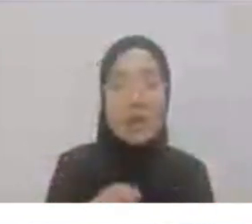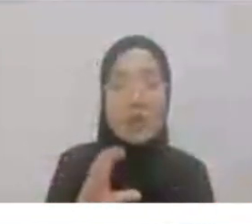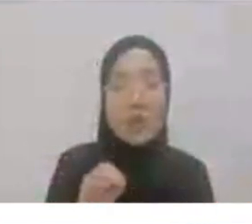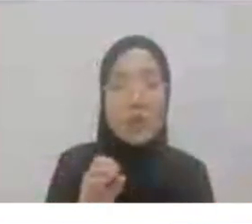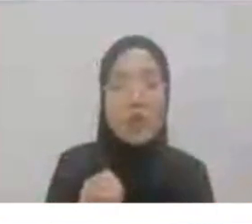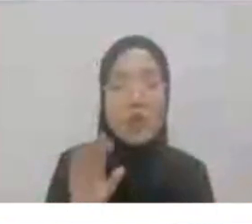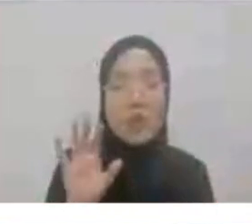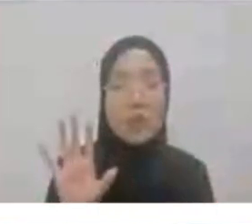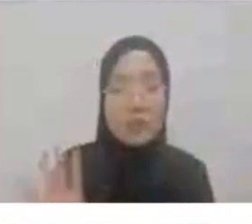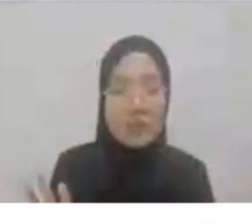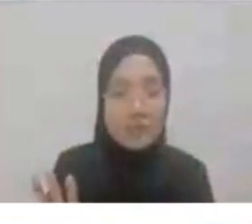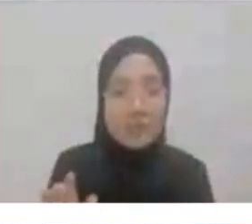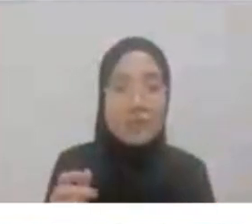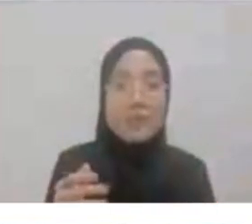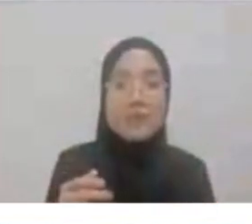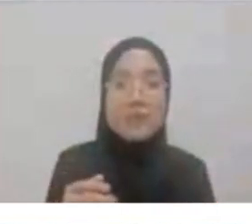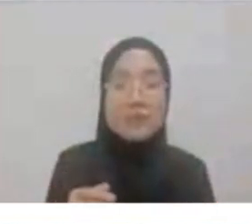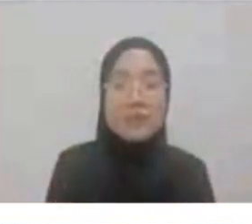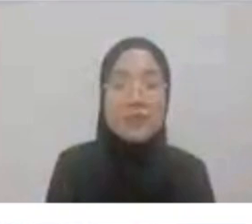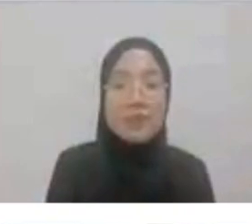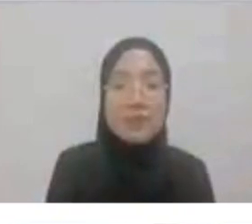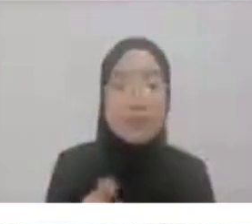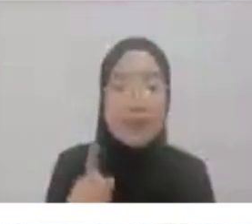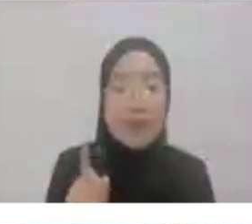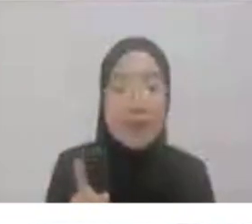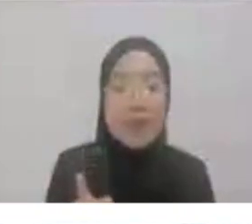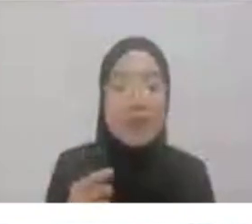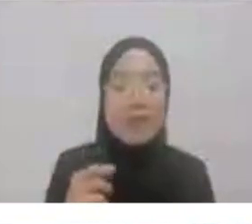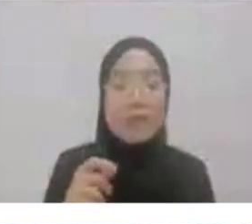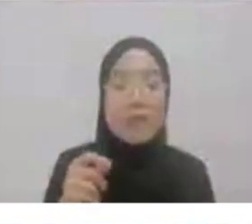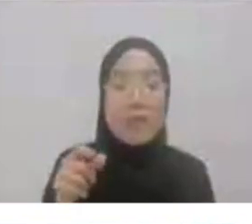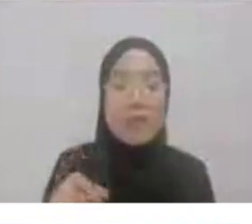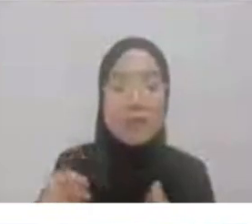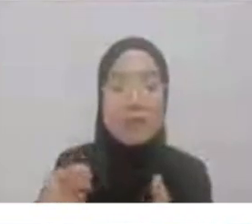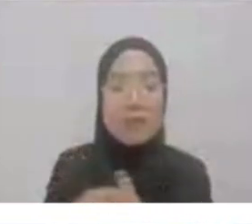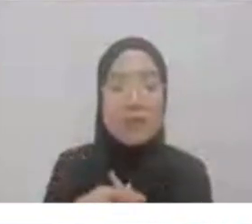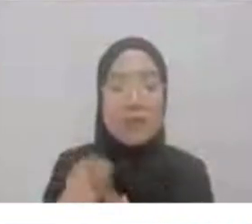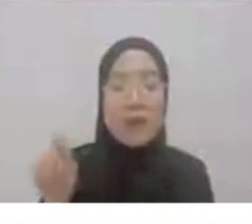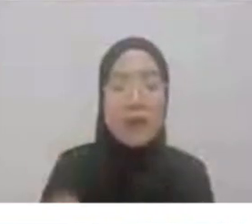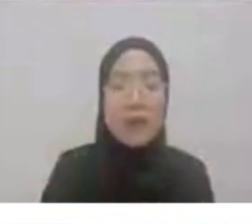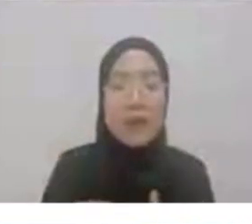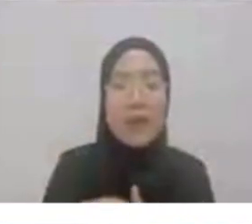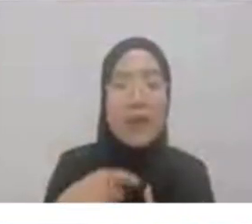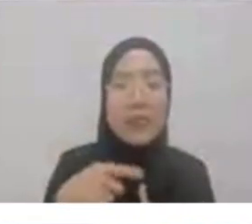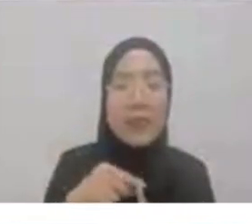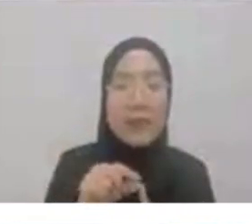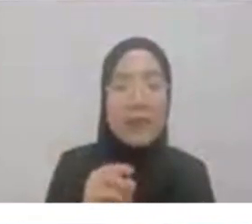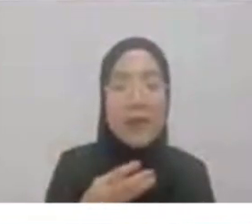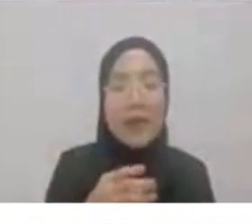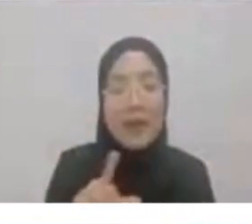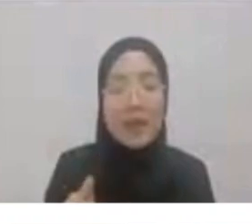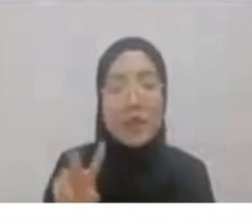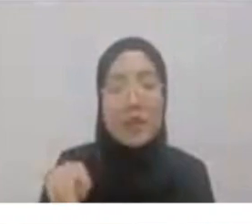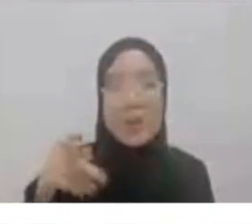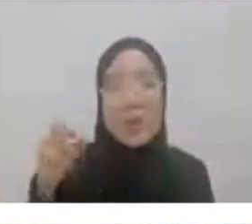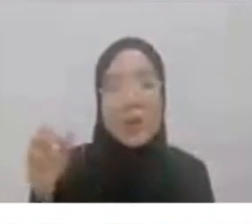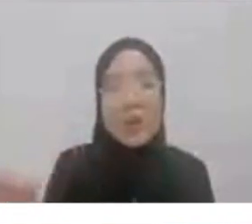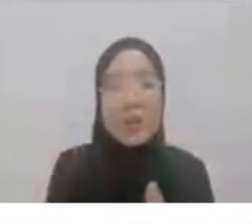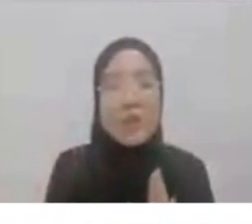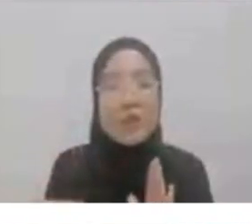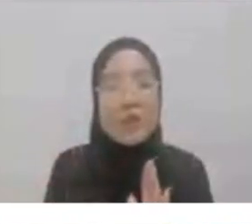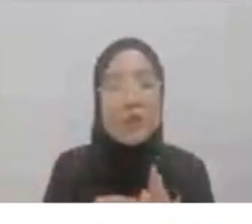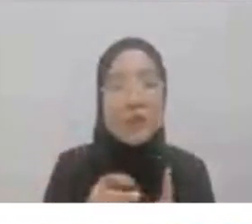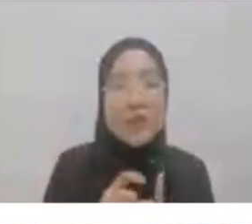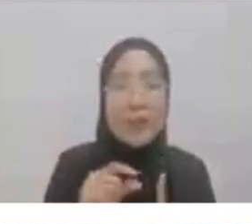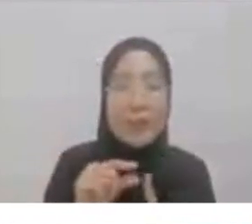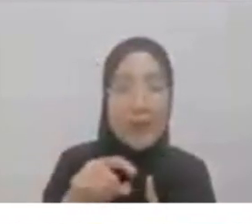Petarukan bahwa pemohon mendalilkan terdapat pemilih yang menggunakan ktpl di luar kota dimasukkan ke dalam daftar pemilih khusus dan diberikan lima surat